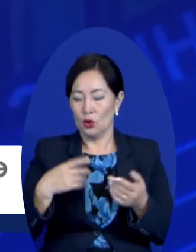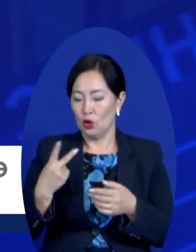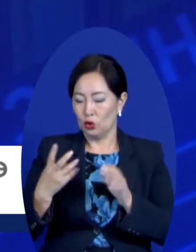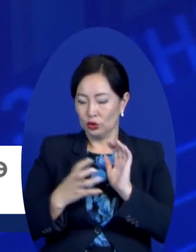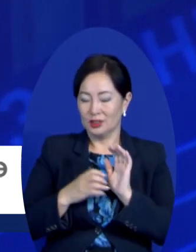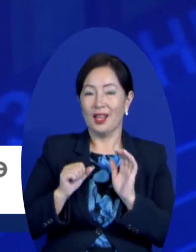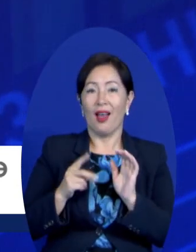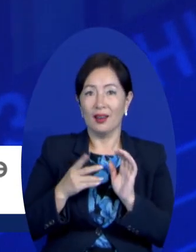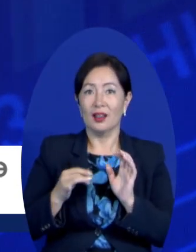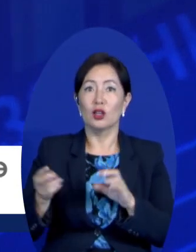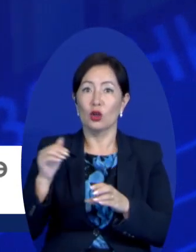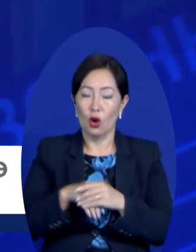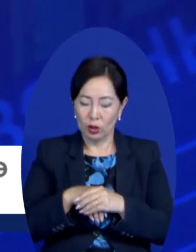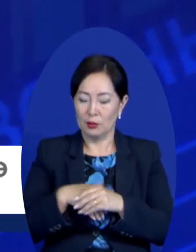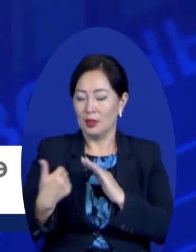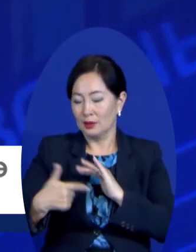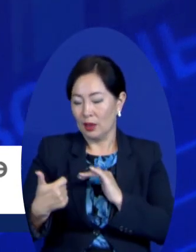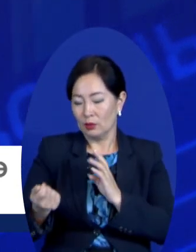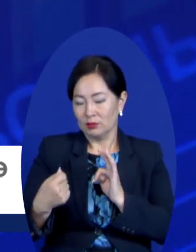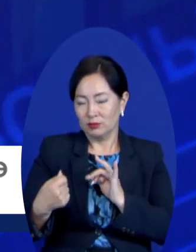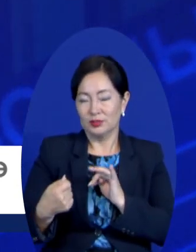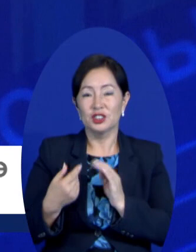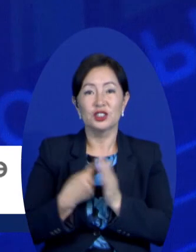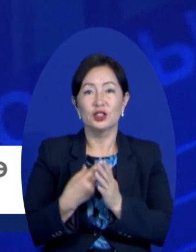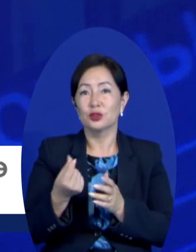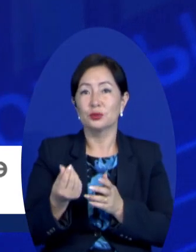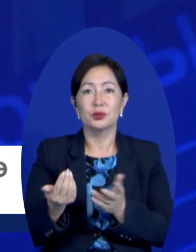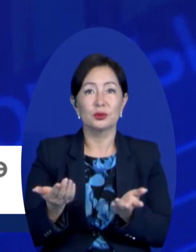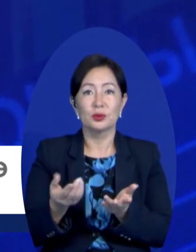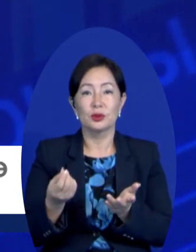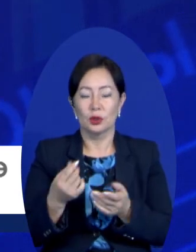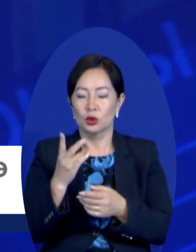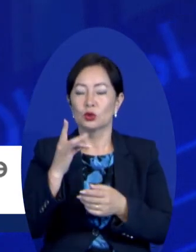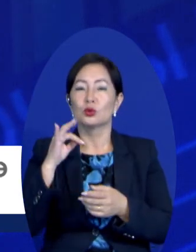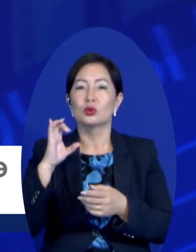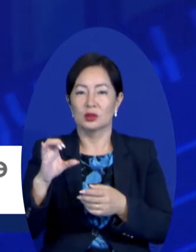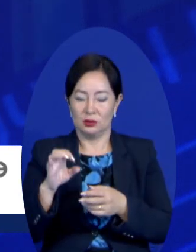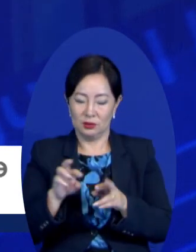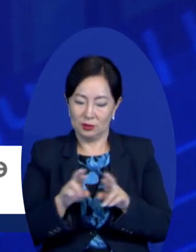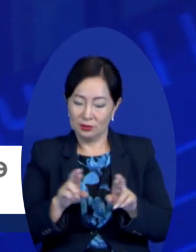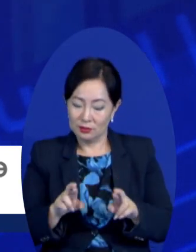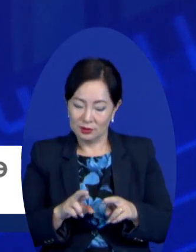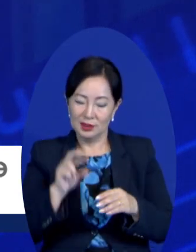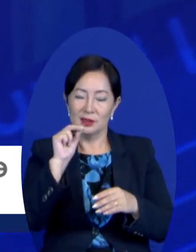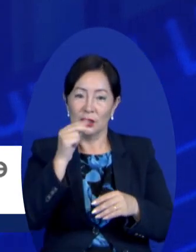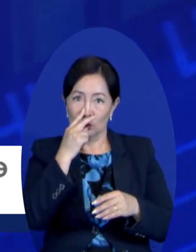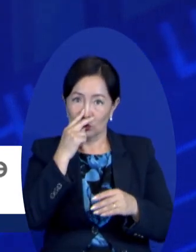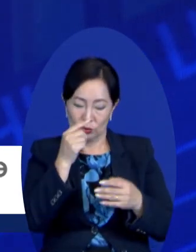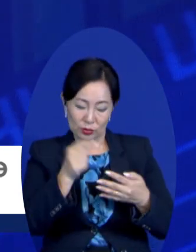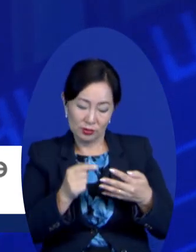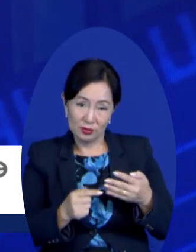одоо амнат болон татвар хурамжийг тооцохдоо авдаг жишиг үнэн маань одоо нүүрсний ангилал одоо чанарын үзүүлэлт